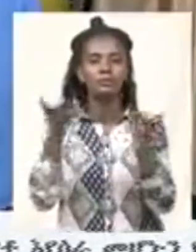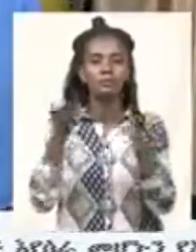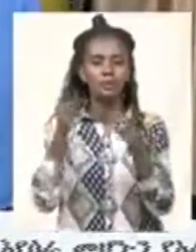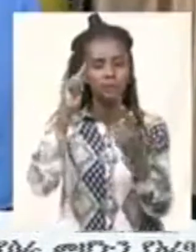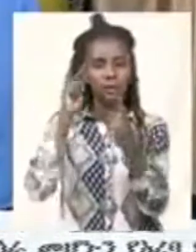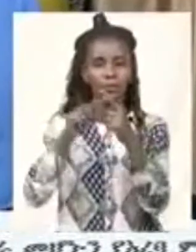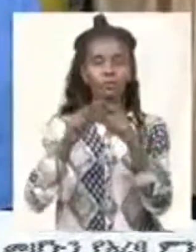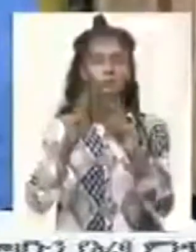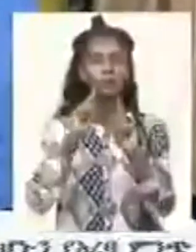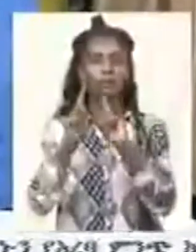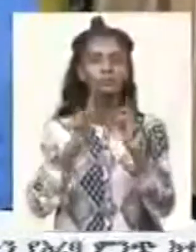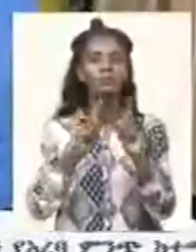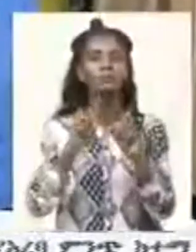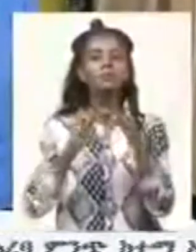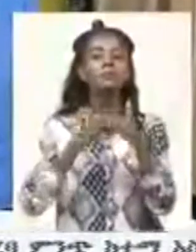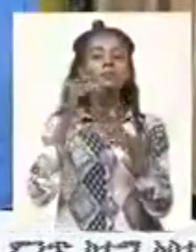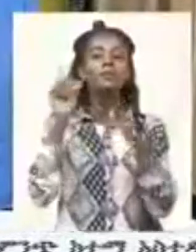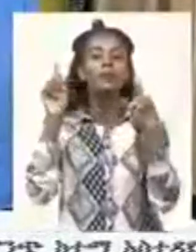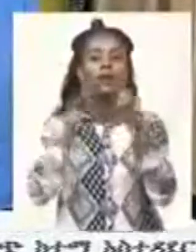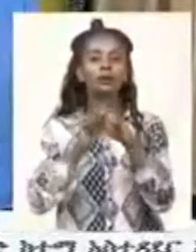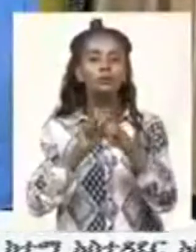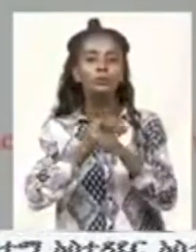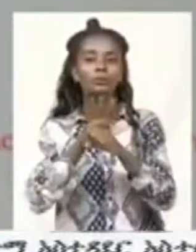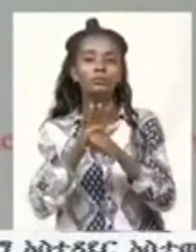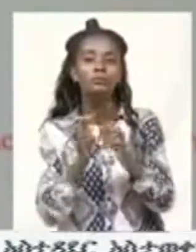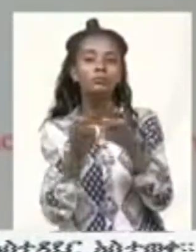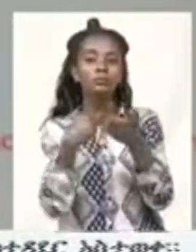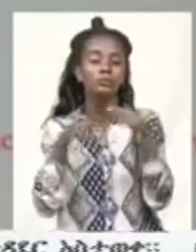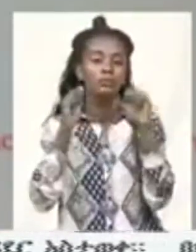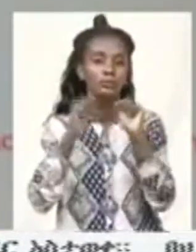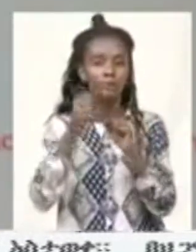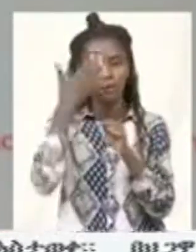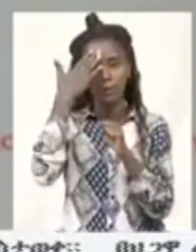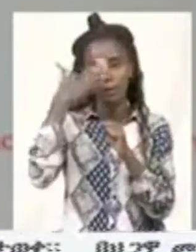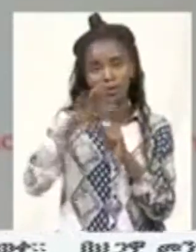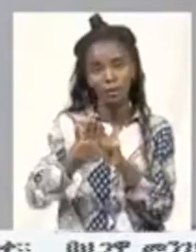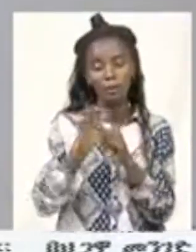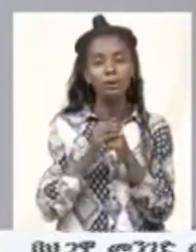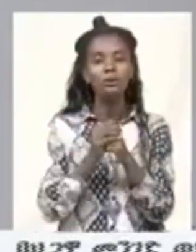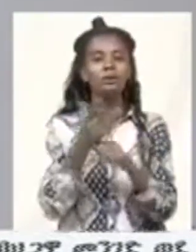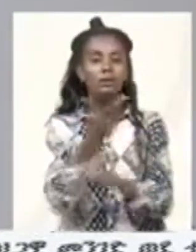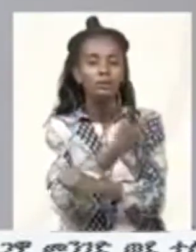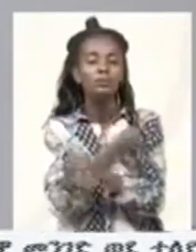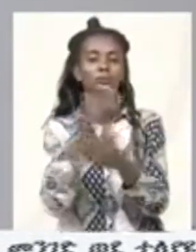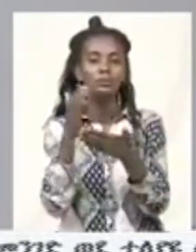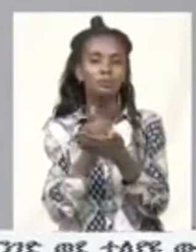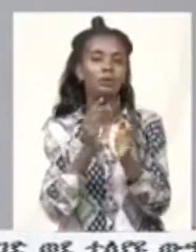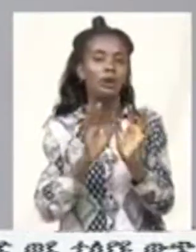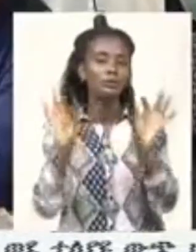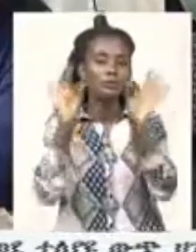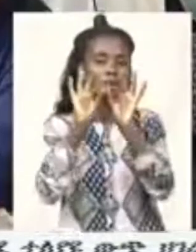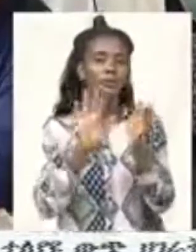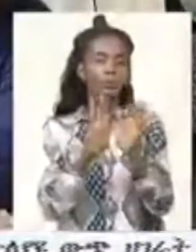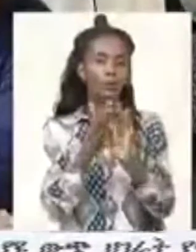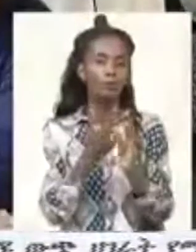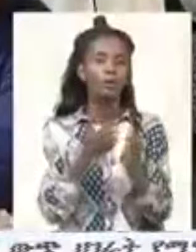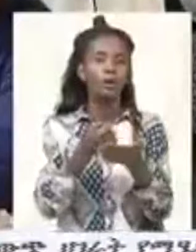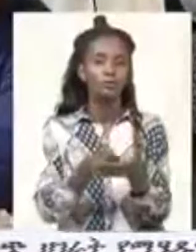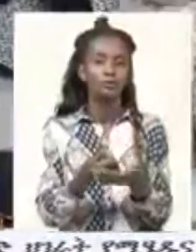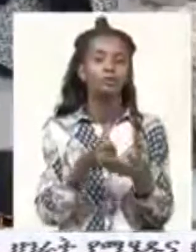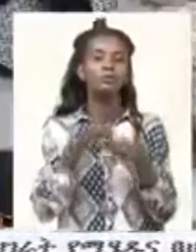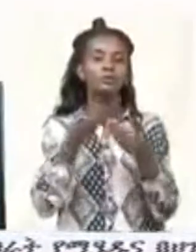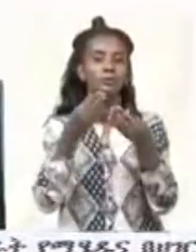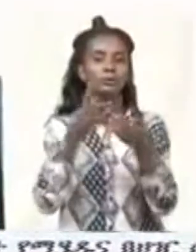መታቀዱንም ተናግረዋል። በቀጣይ ምን አይነት የኮቪድ ዝርያ ሊከሰት እንደሚችል ስለማይታወቅ ክትባቱን መውሰድ እጅግ አስፈላጊ መሆኑንም አጽንኦት